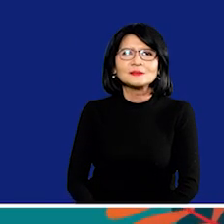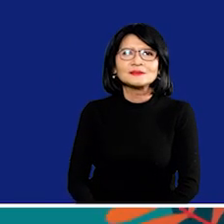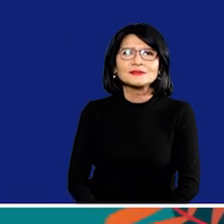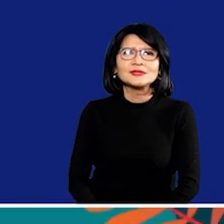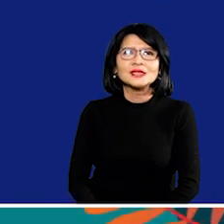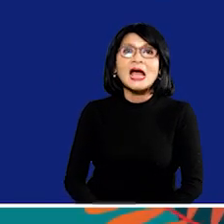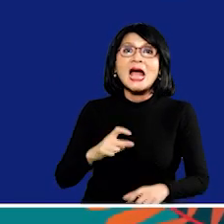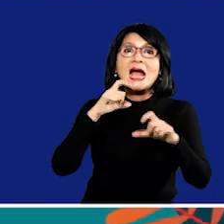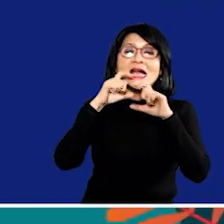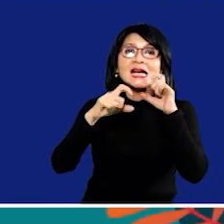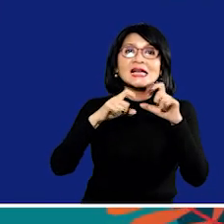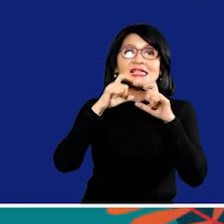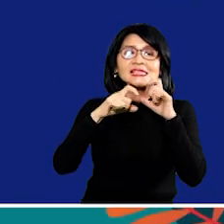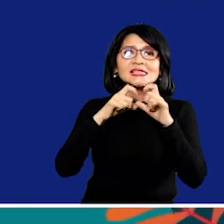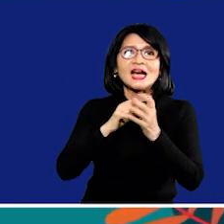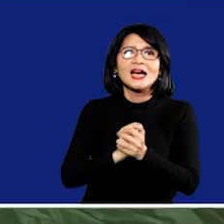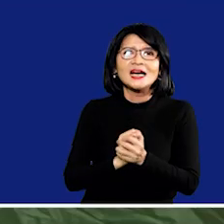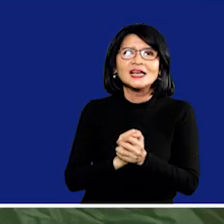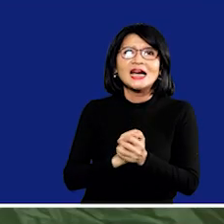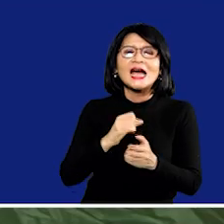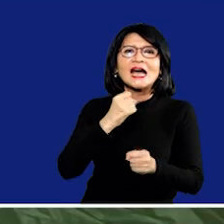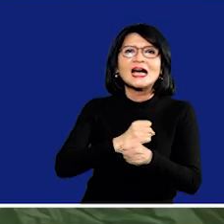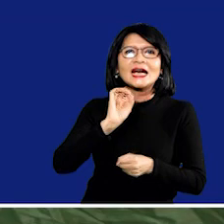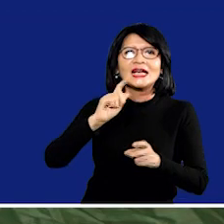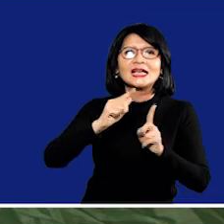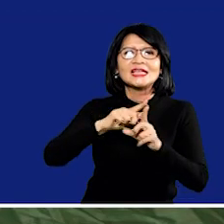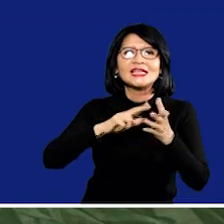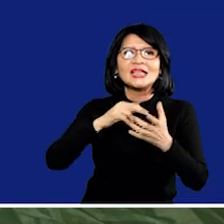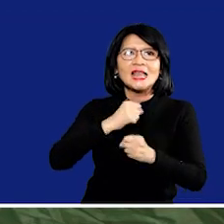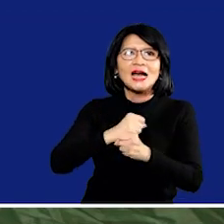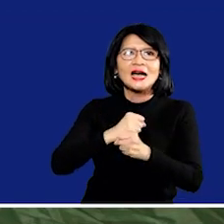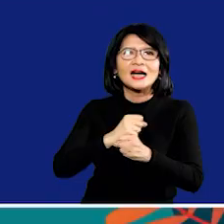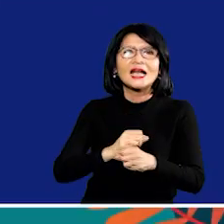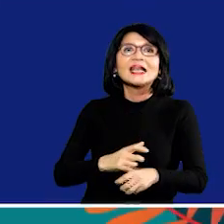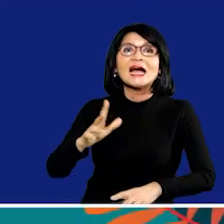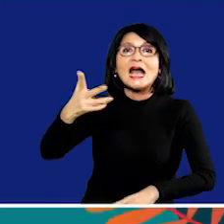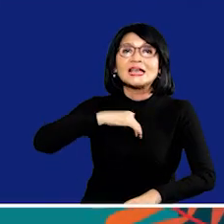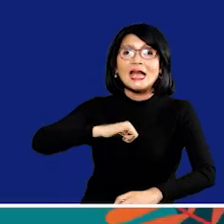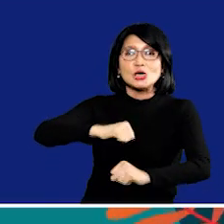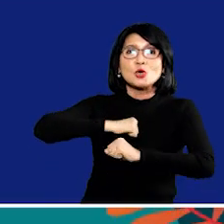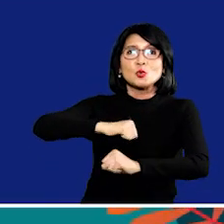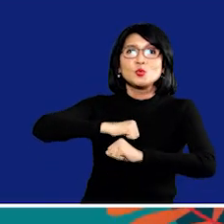Di cerita Gilang, Gilang yang menarik kuda lumping.